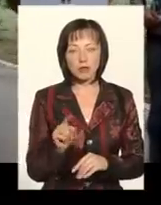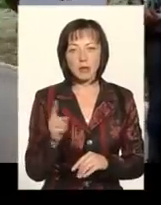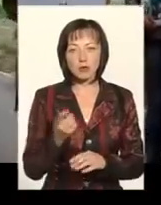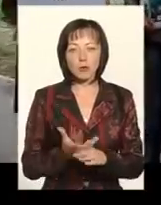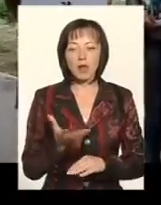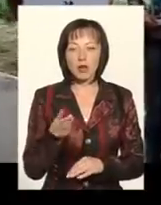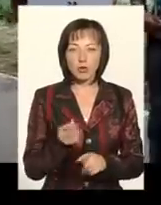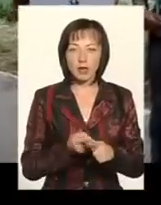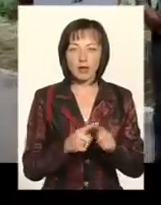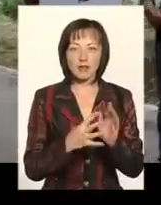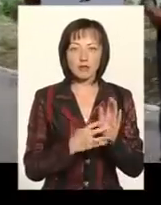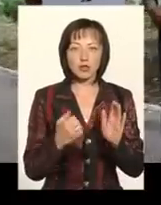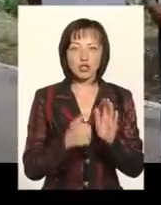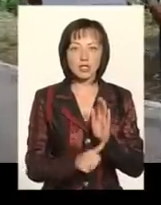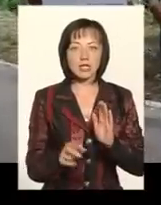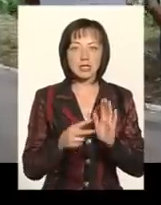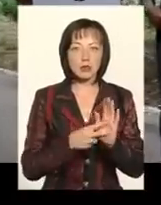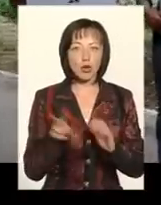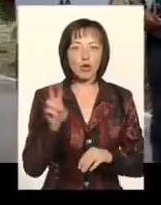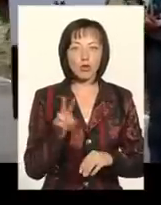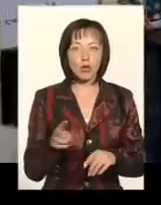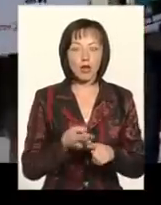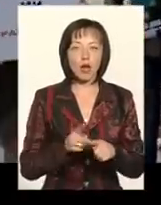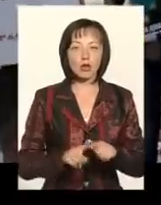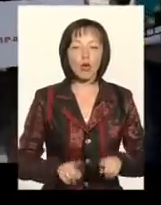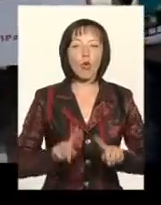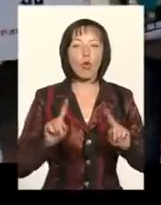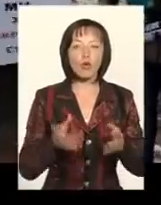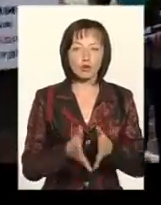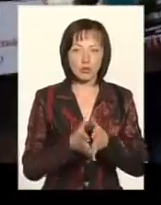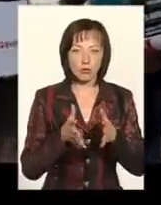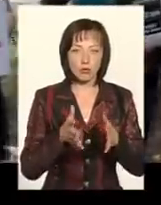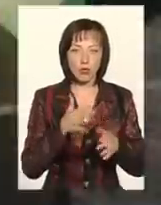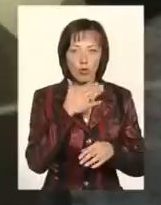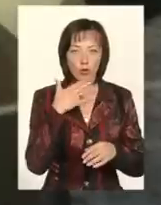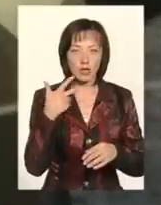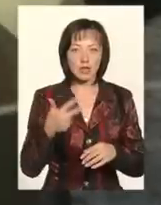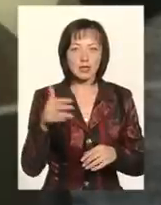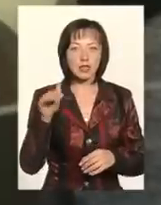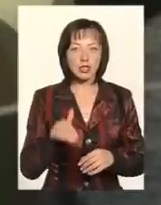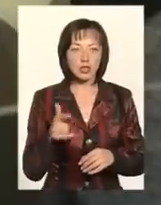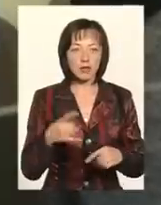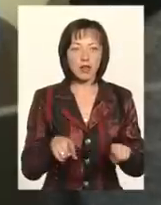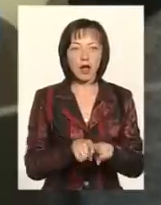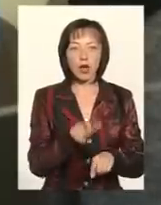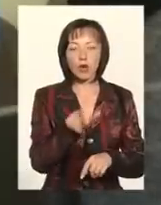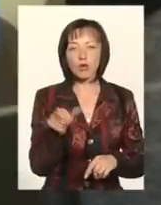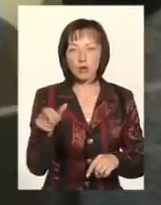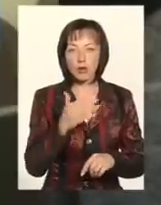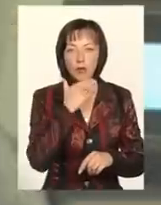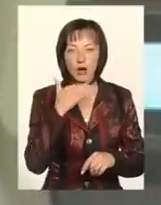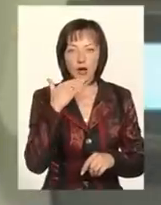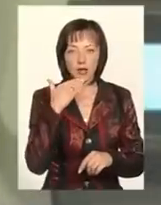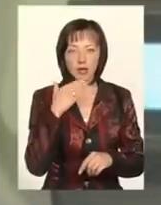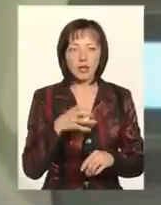платёж - это 967 долларов это очень много это почти 30 000 грн таких краян як Ірина чимало